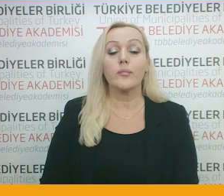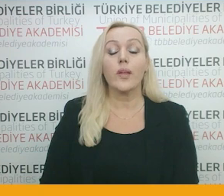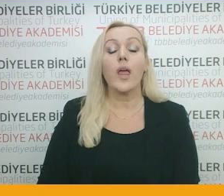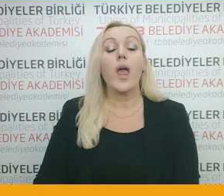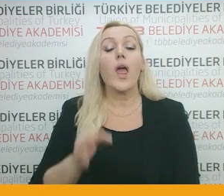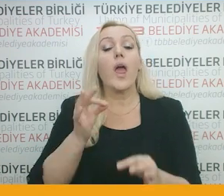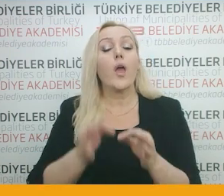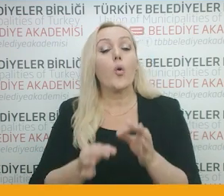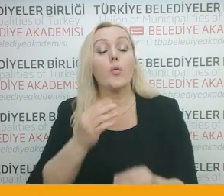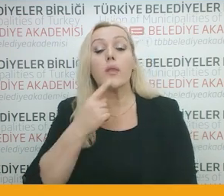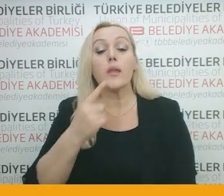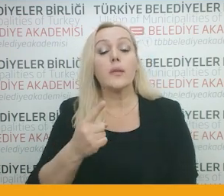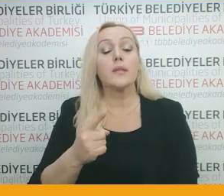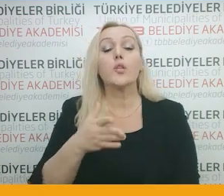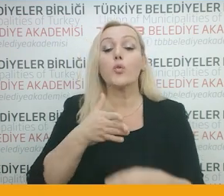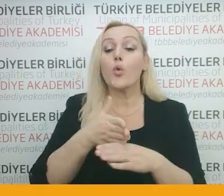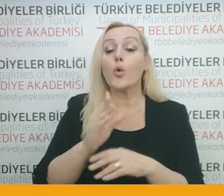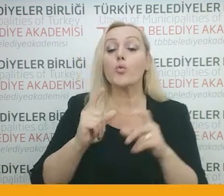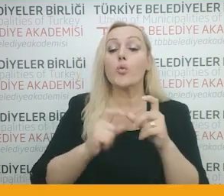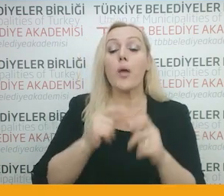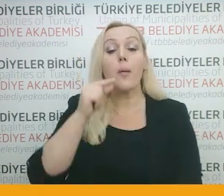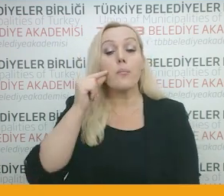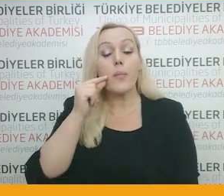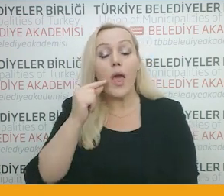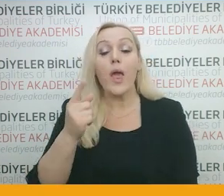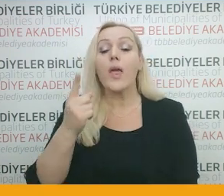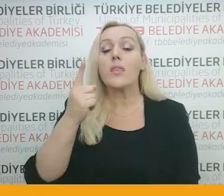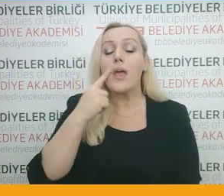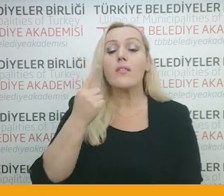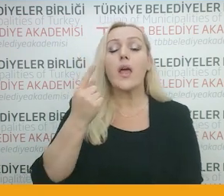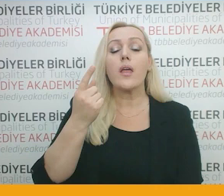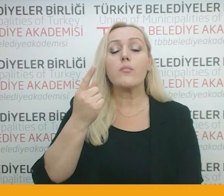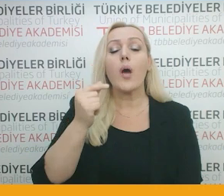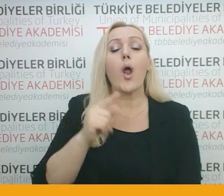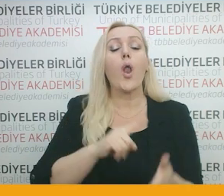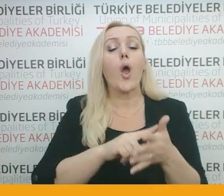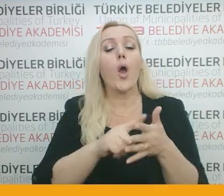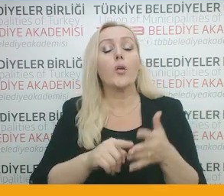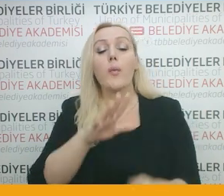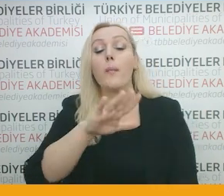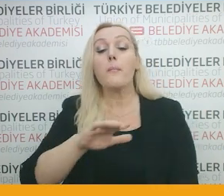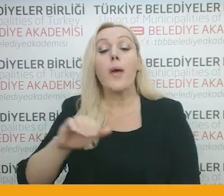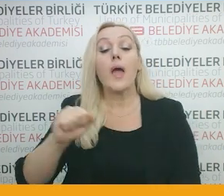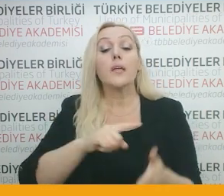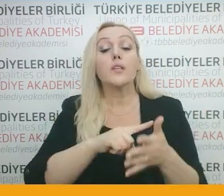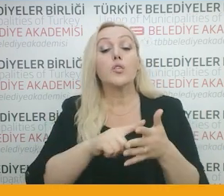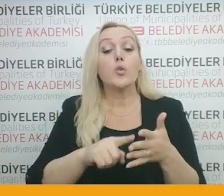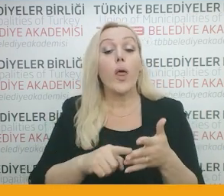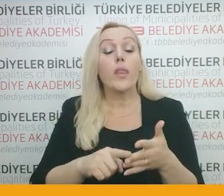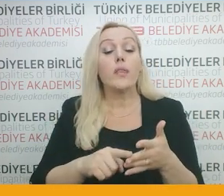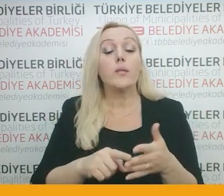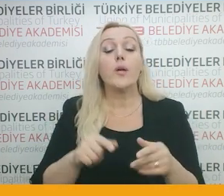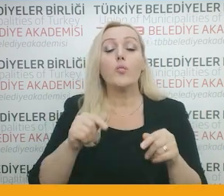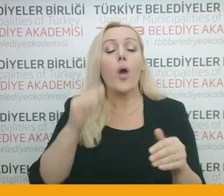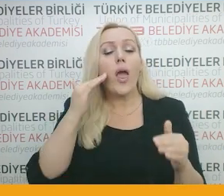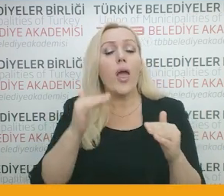Tamamına bir ekonomi diyebiliriz. Doğrudur Süleyman Bey. Devlet ve para idaresi, merkezi yönetim, etkileşim.